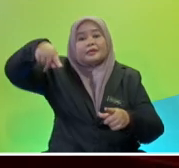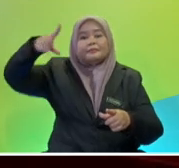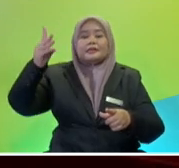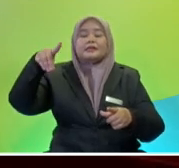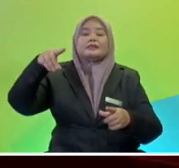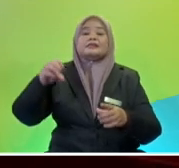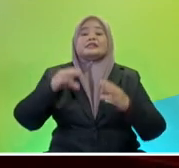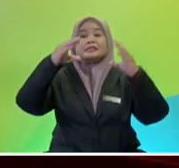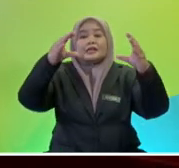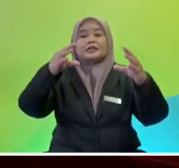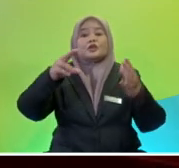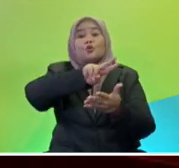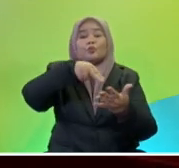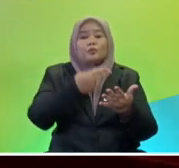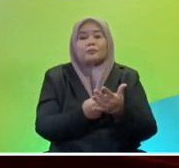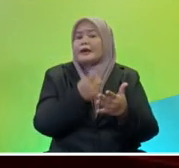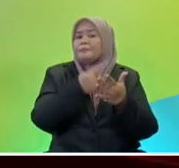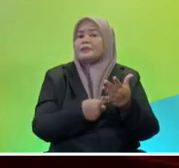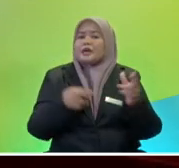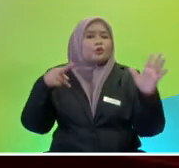Apol bahan rujukan